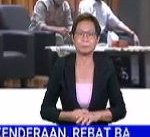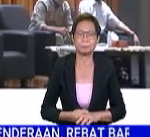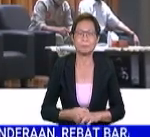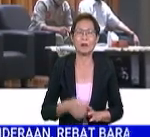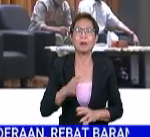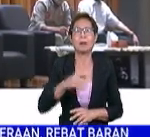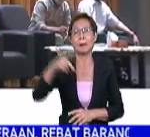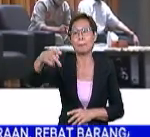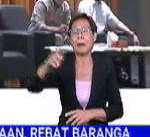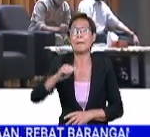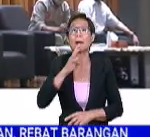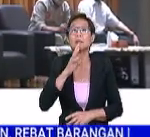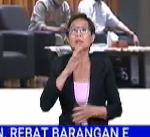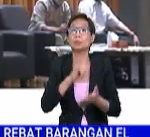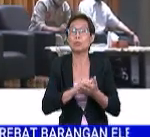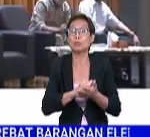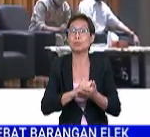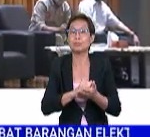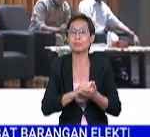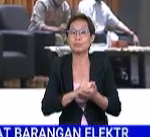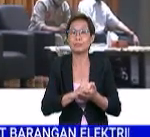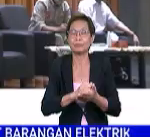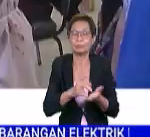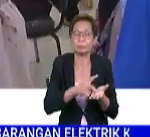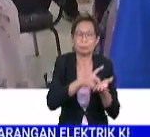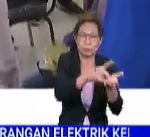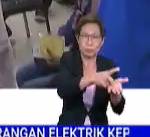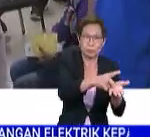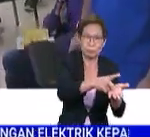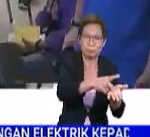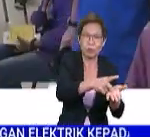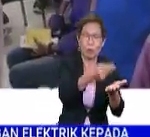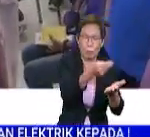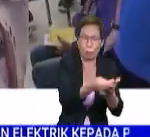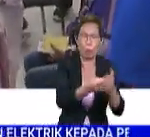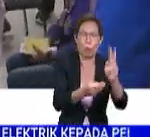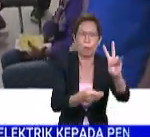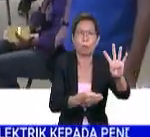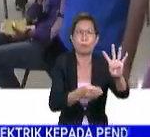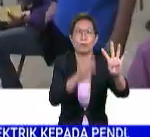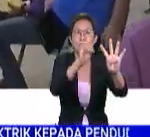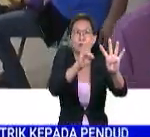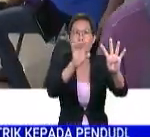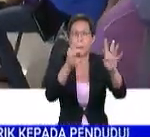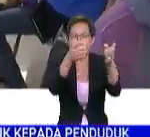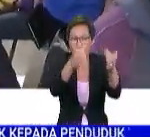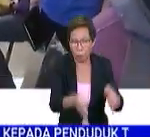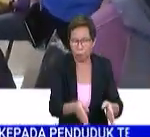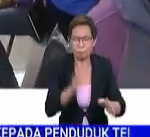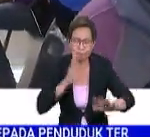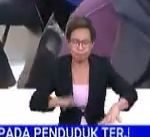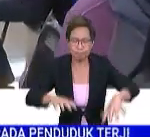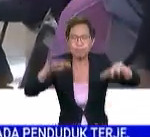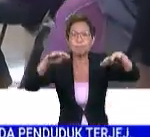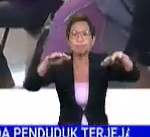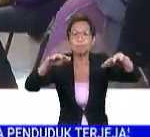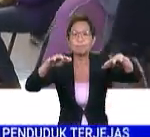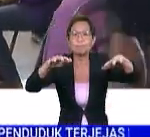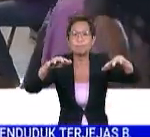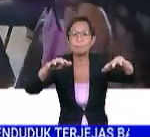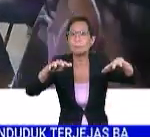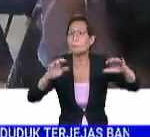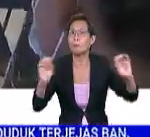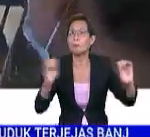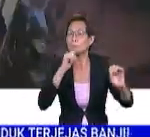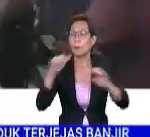Beliau berkata demikian selepas menyampaikan sumbangan wang ihsan kepada 478 penduduk terjejas banjir yang